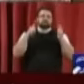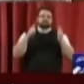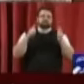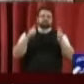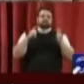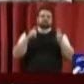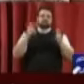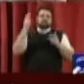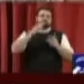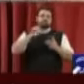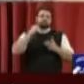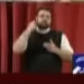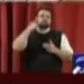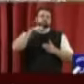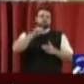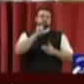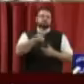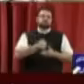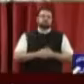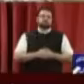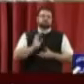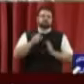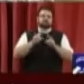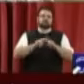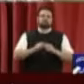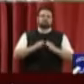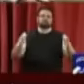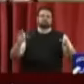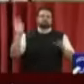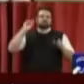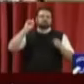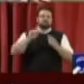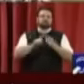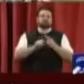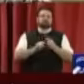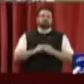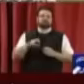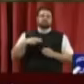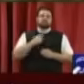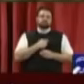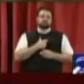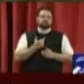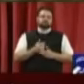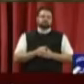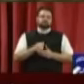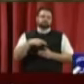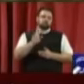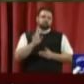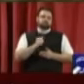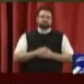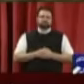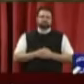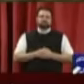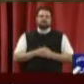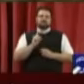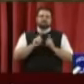aproape că nu știu nimic. Au mă rămas atâte de aflat. E posibil? Nu, drag. Nu, drag. Dacă nu-i